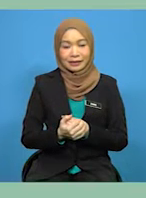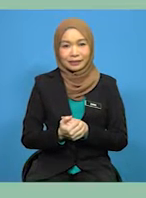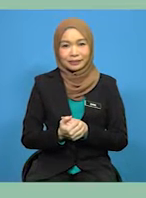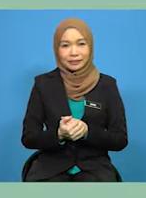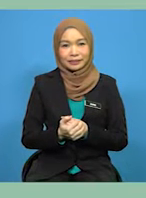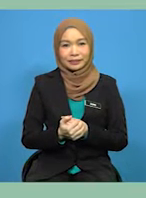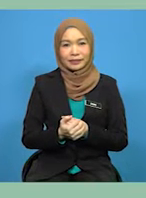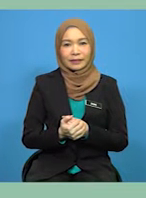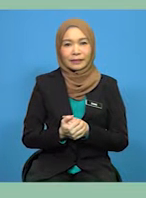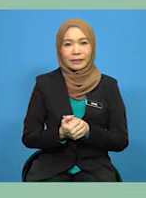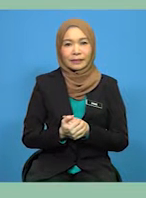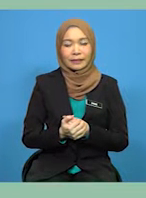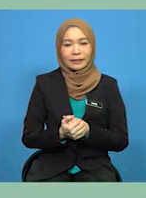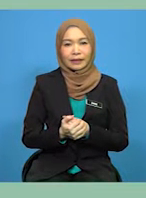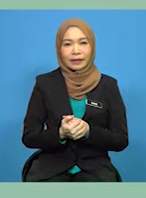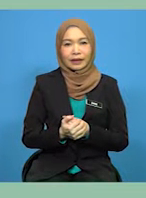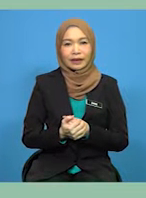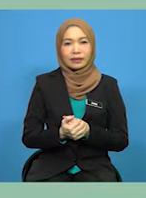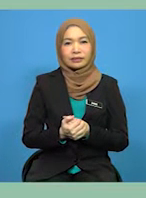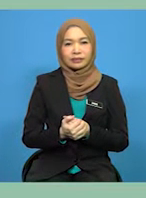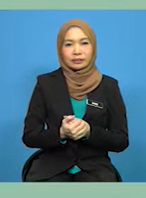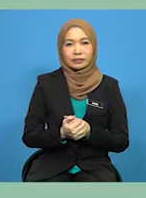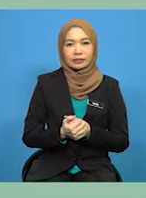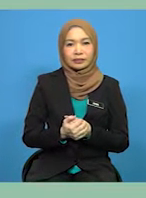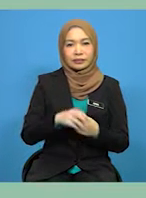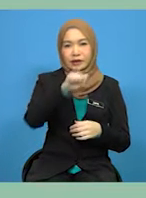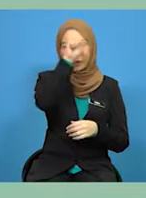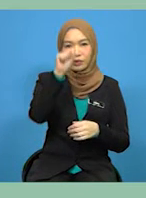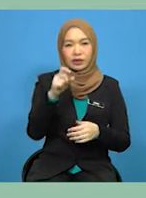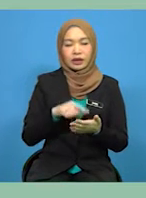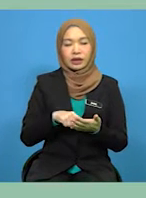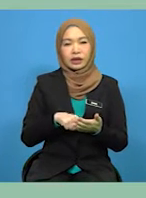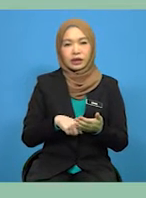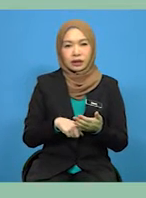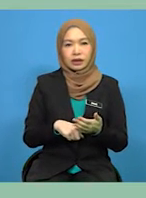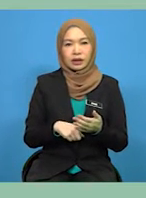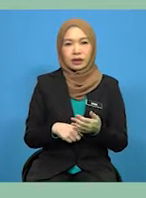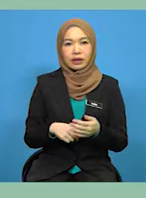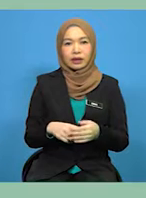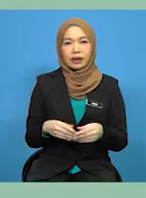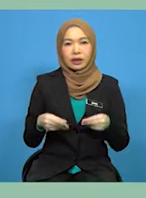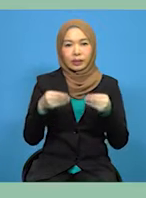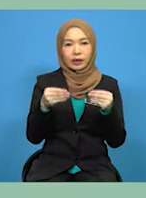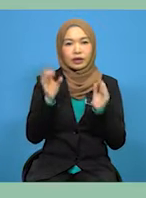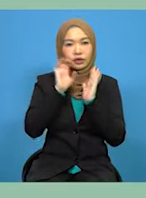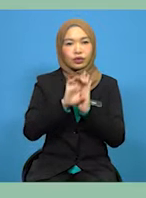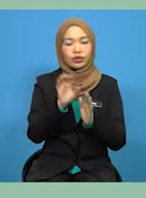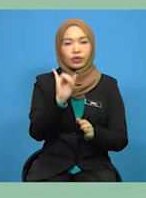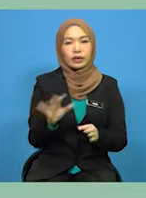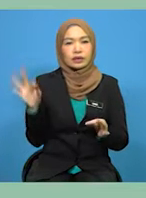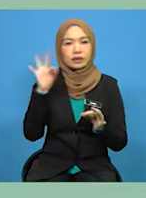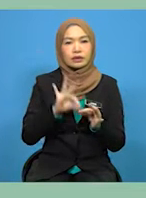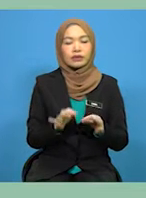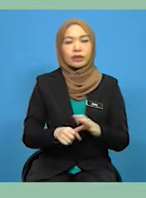ini lebih elok disertakan dengan contoh yang sesuai. Baiklah, mari